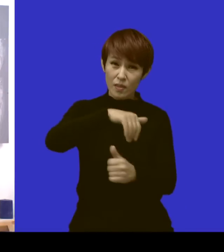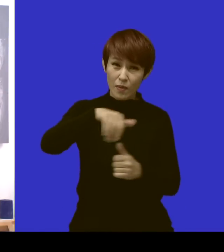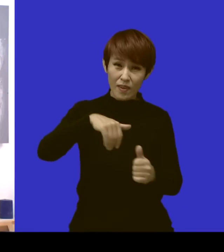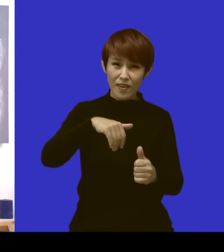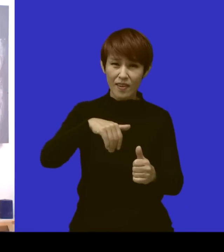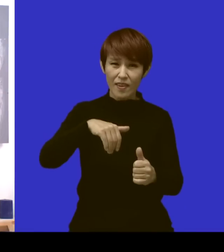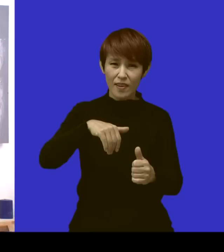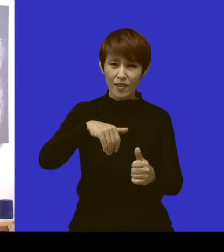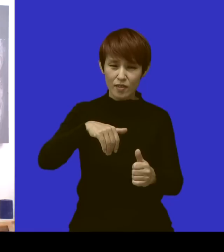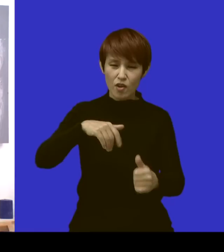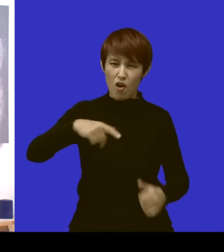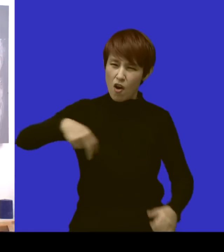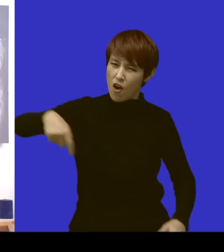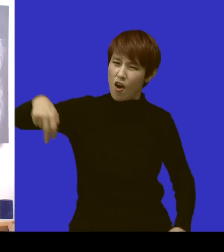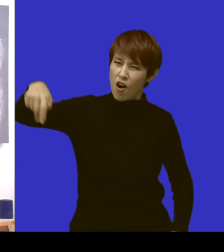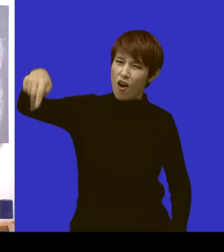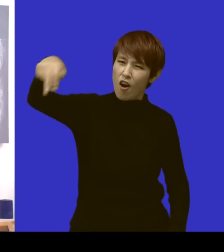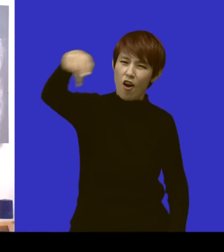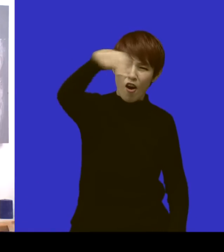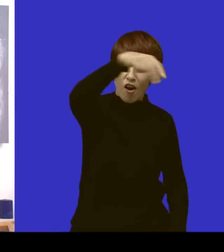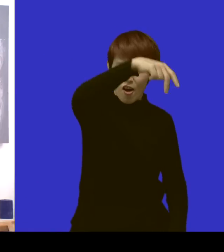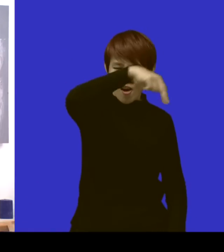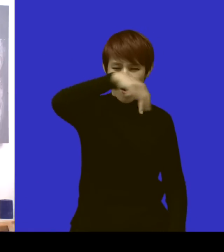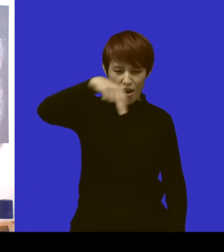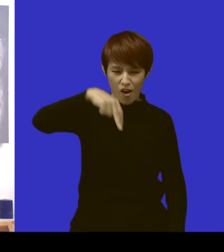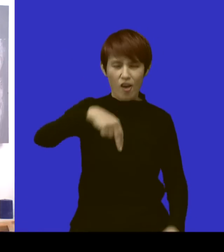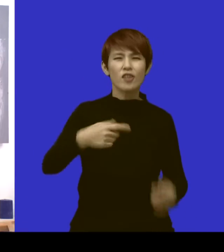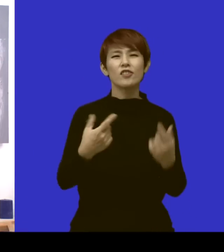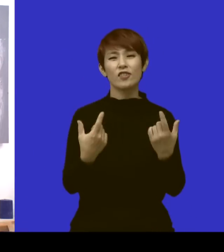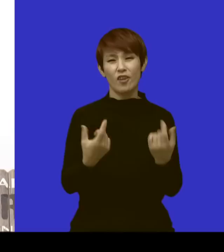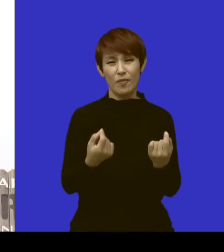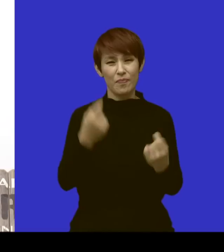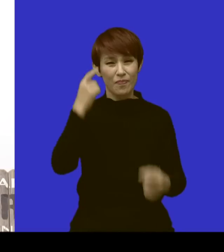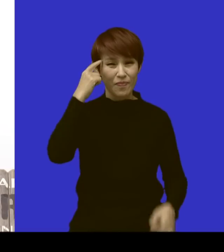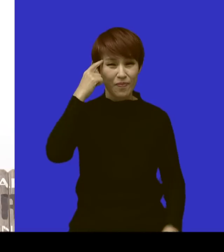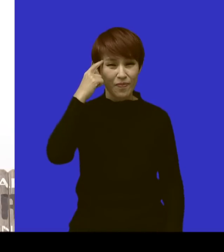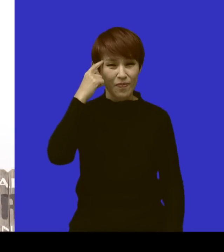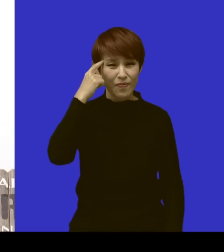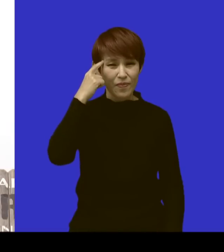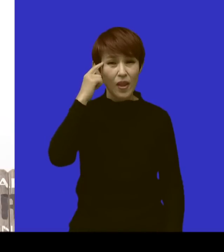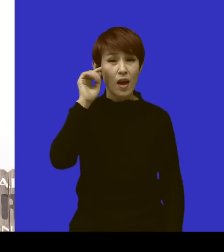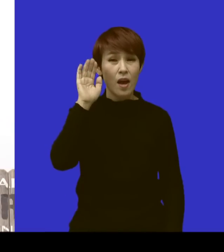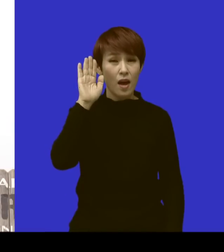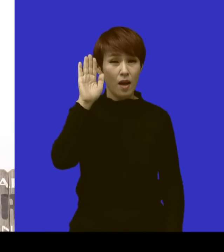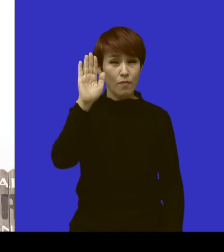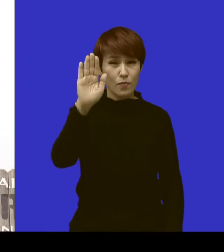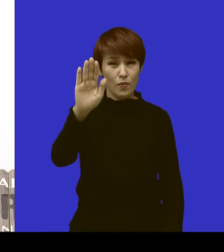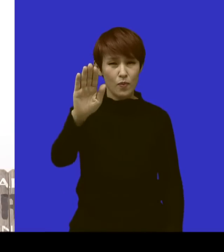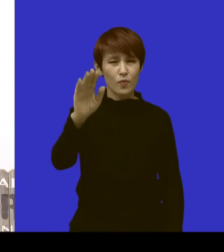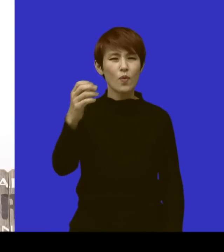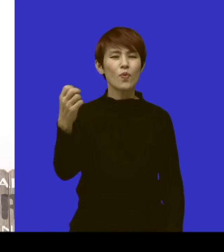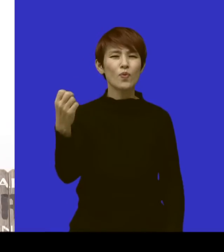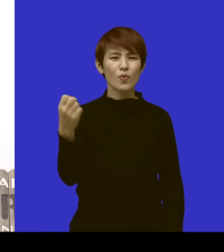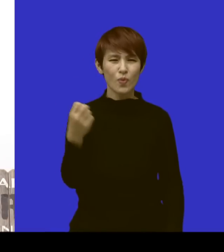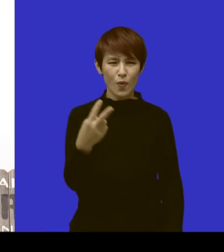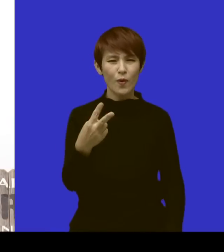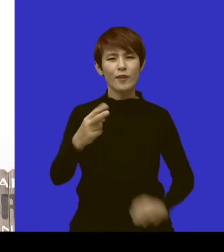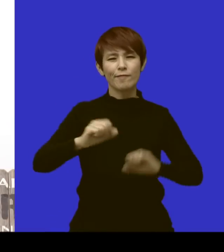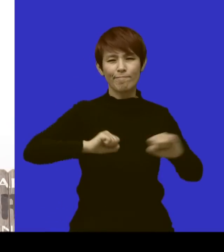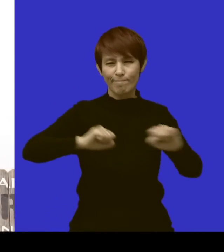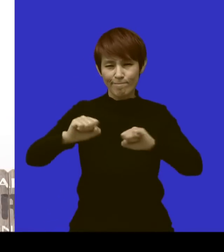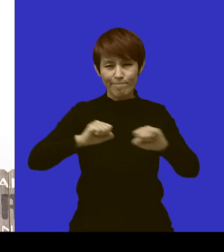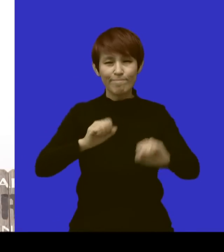같은 그런 과정이었다 하지만 앞으로도 이제 그런 과정을 갈 거기도